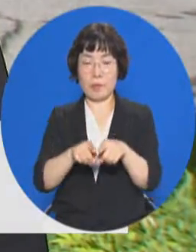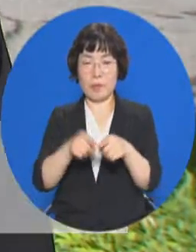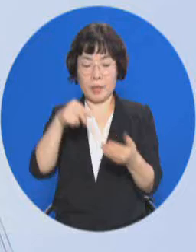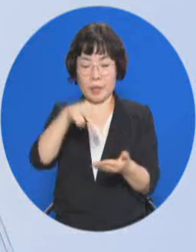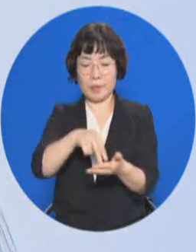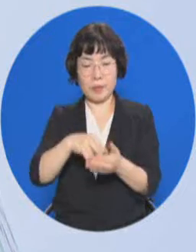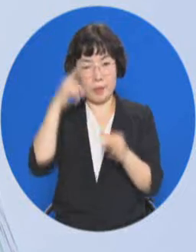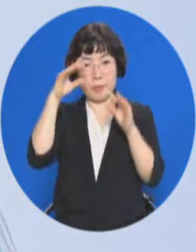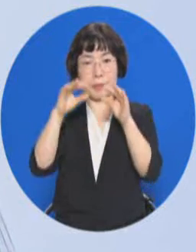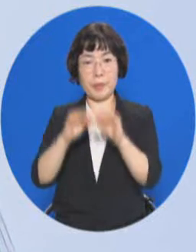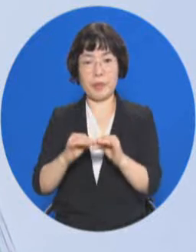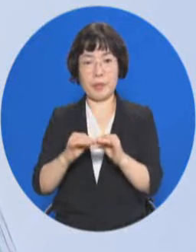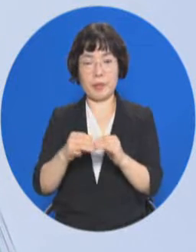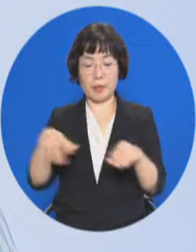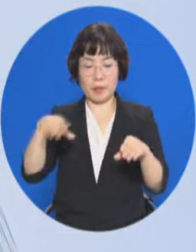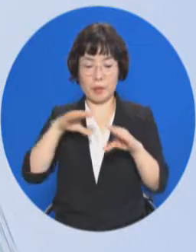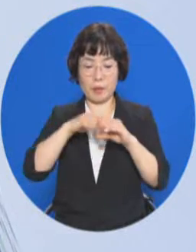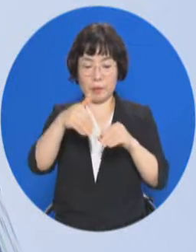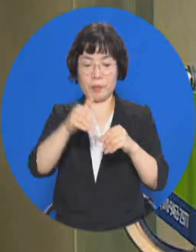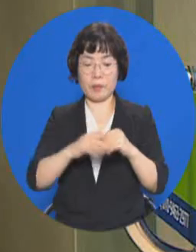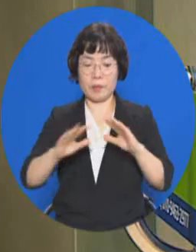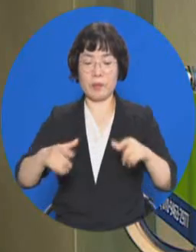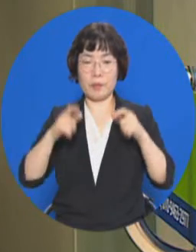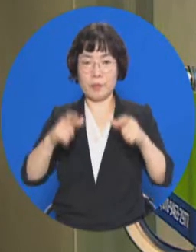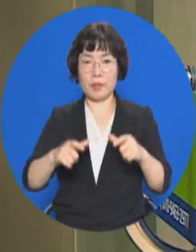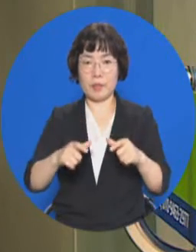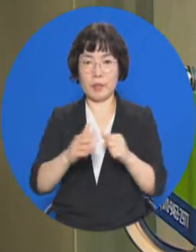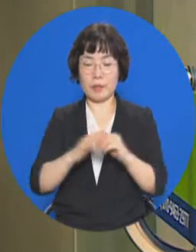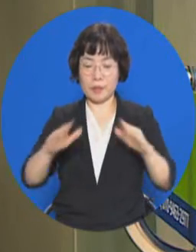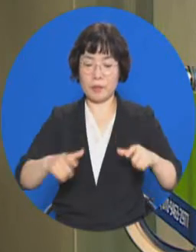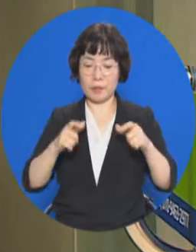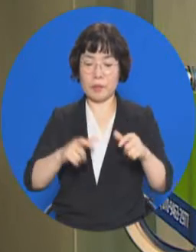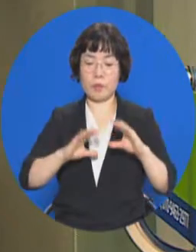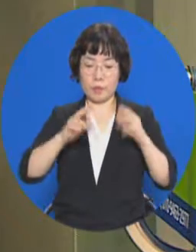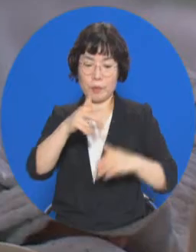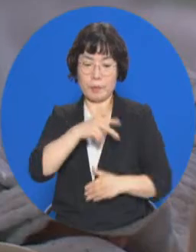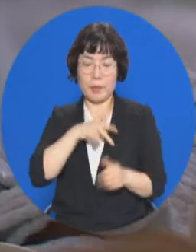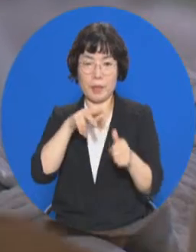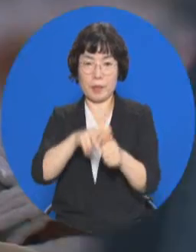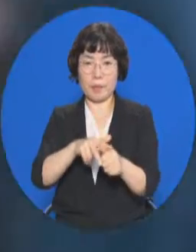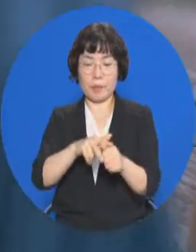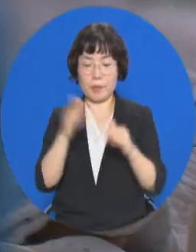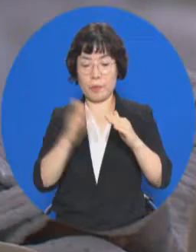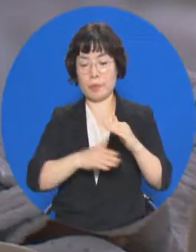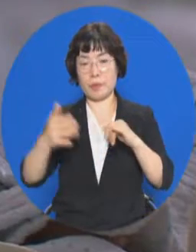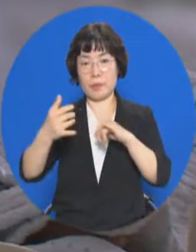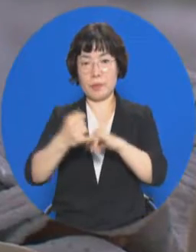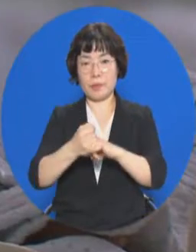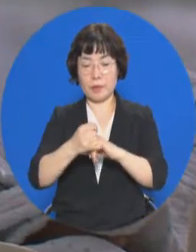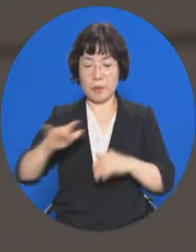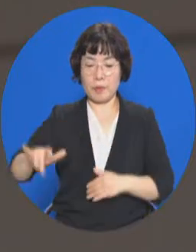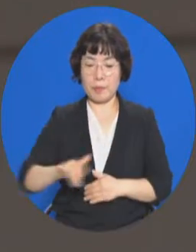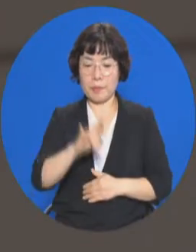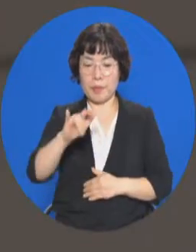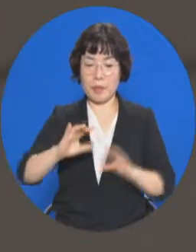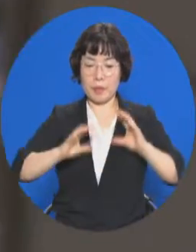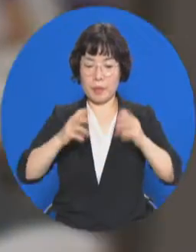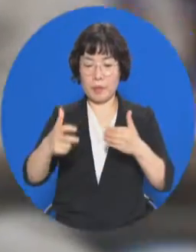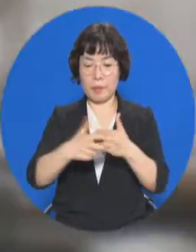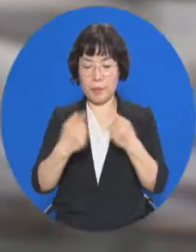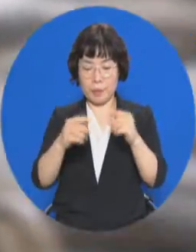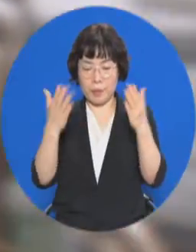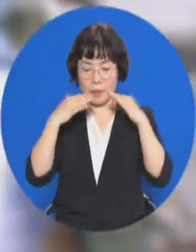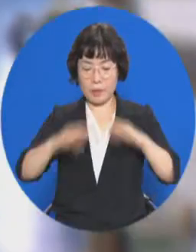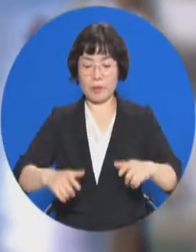입장입니다. 지난 총선에서 민주당 전남권 후보들의 대표 공약이었던 의과대 유치. 코로나 전국으로 국립의과대학이